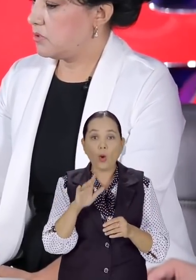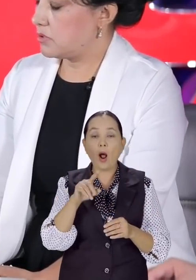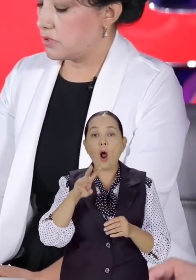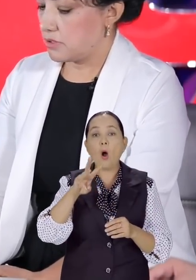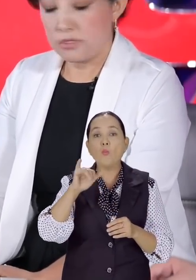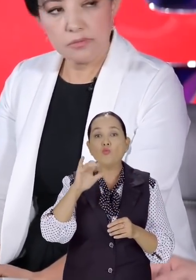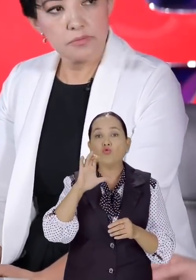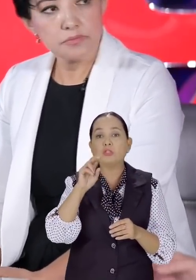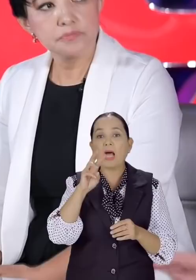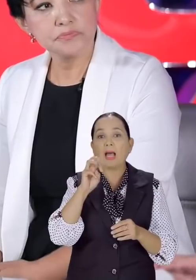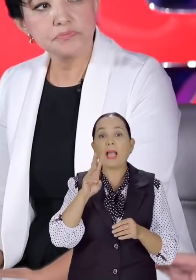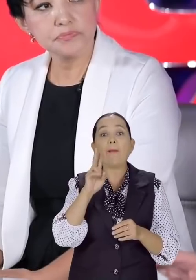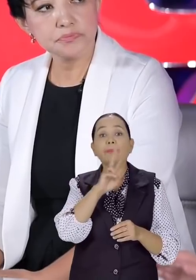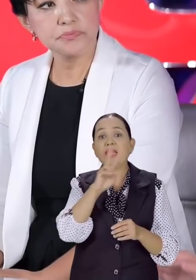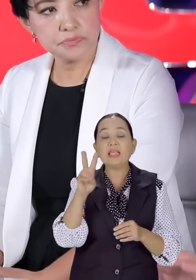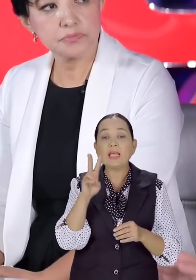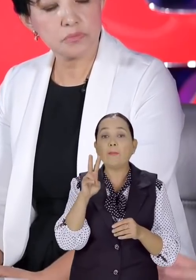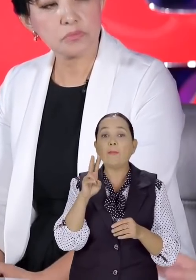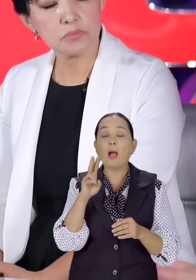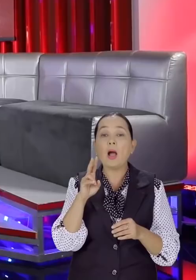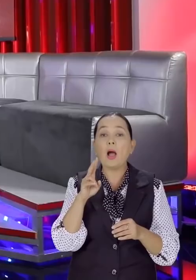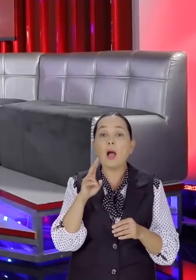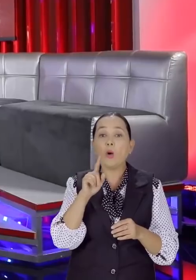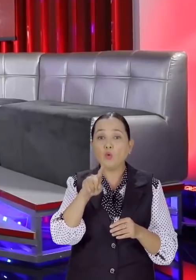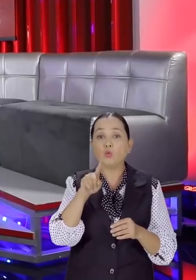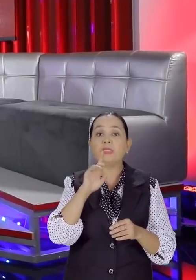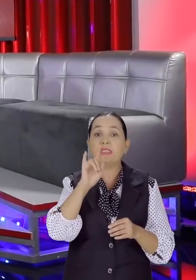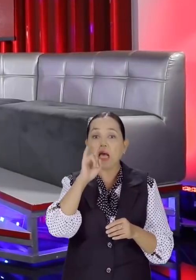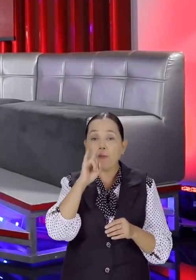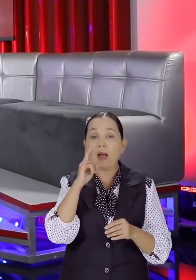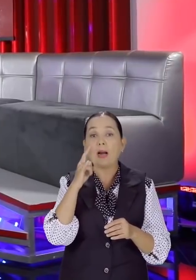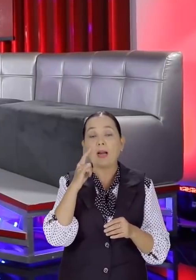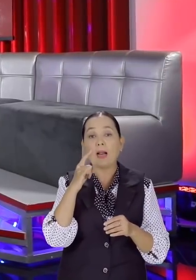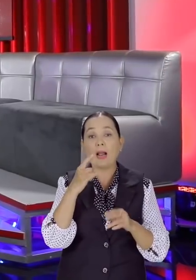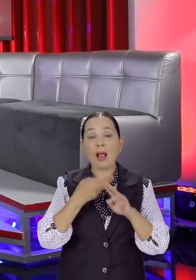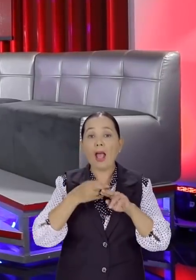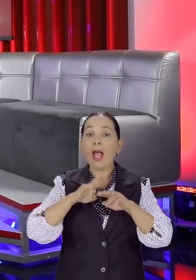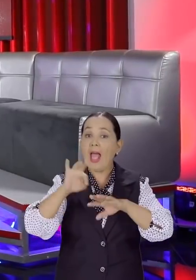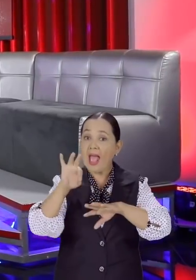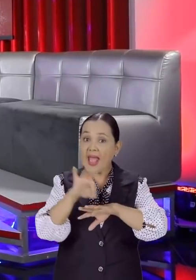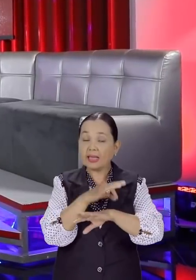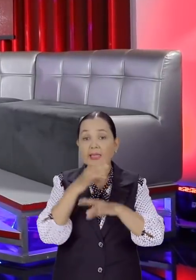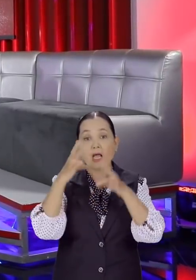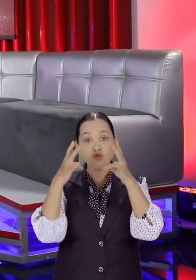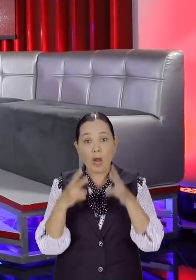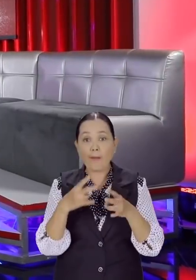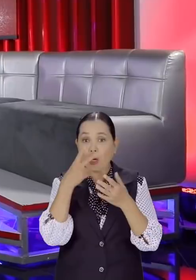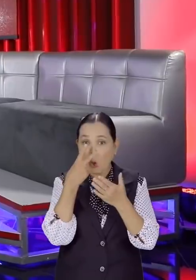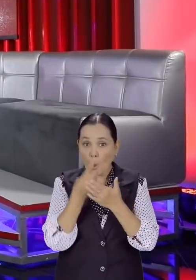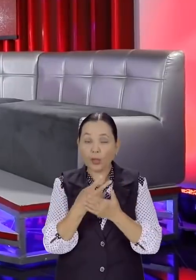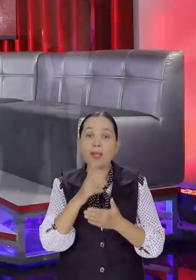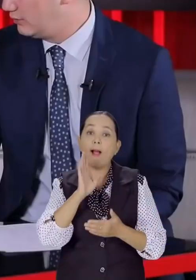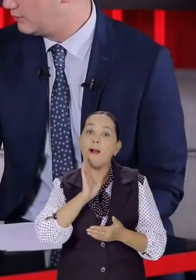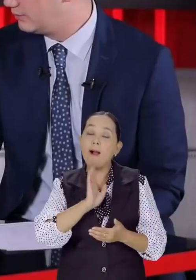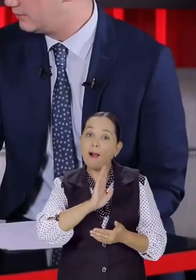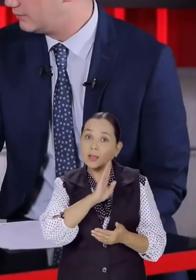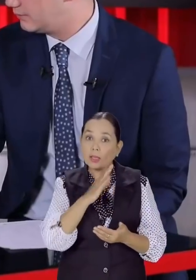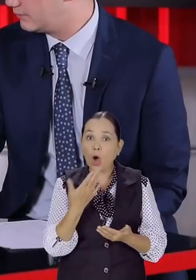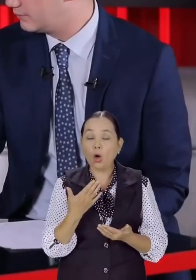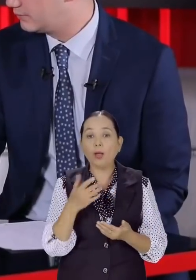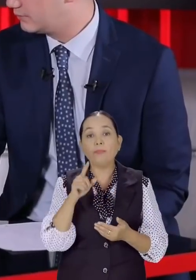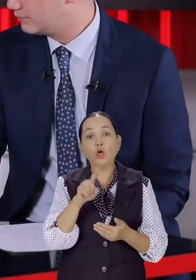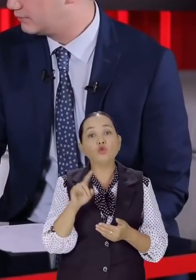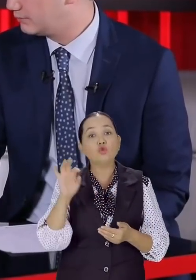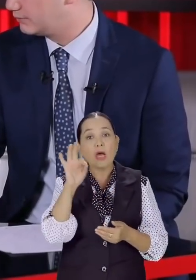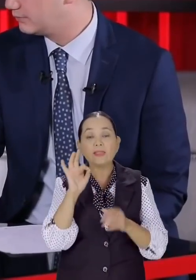eslatamiz. Mustahkam kim deb tomoshabinlar qiziqayotgan bo'lishi mumkin. Bu samarqandlik eridan jabr ko'rgan ayol. Lekin shu